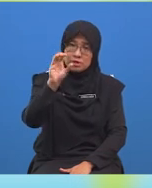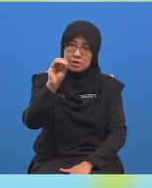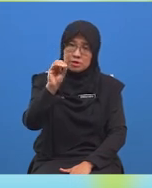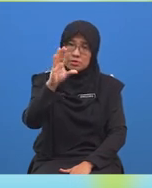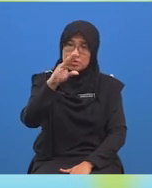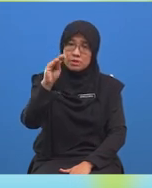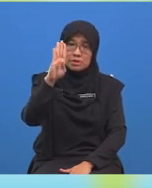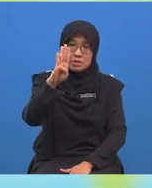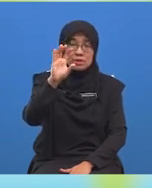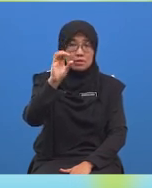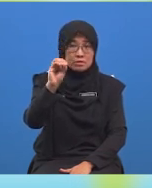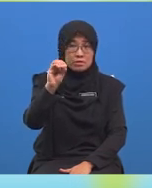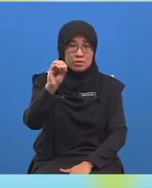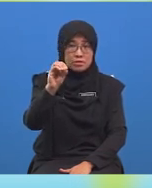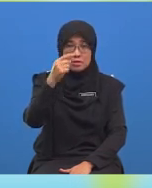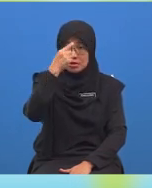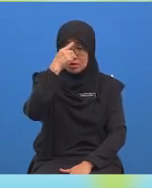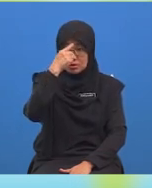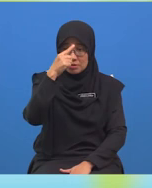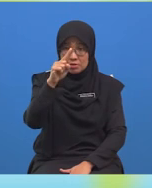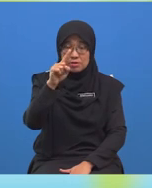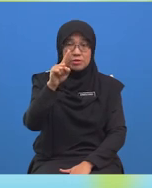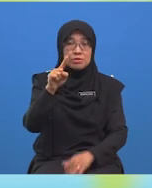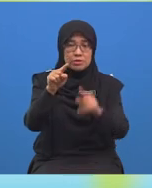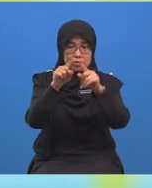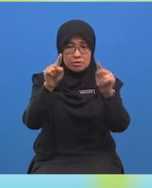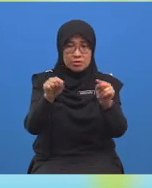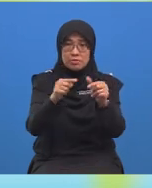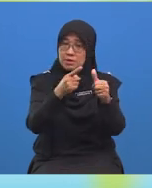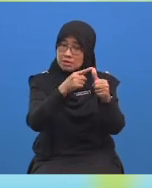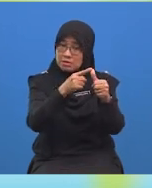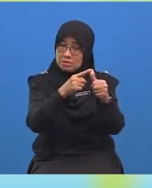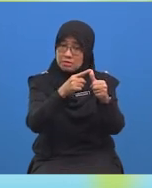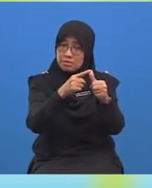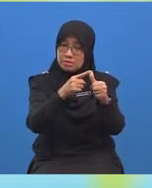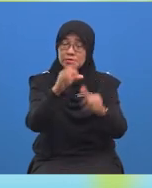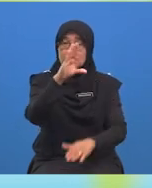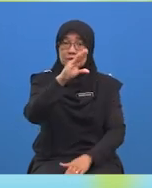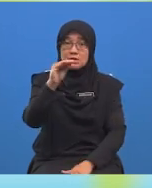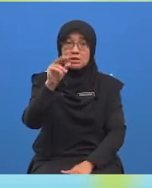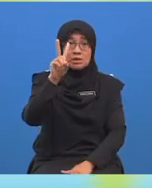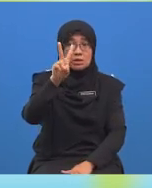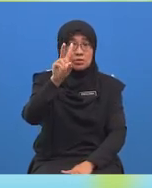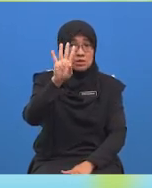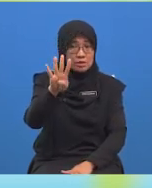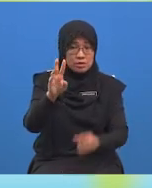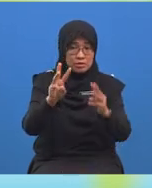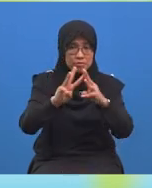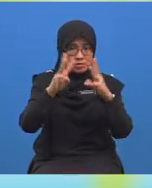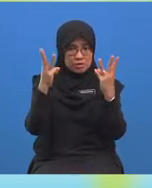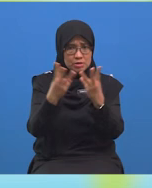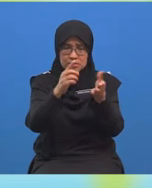dan 40 bagi petak 100 pertama dan 24 kawasan melorik